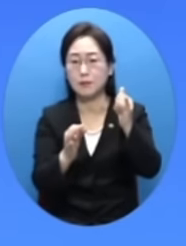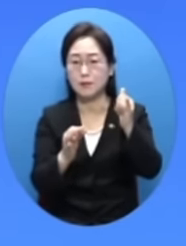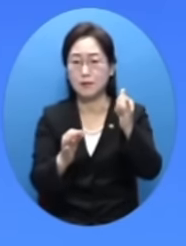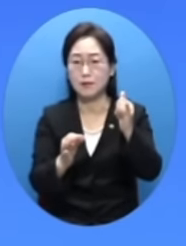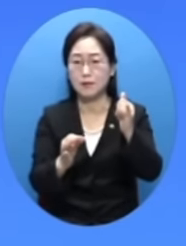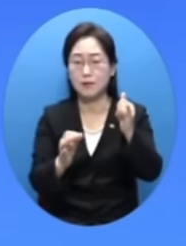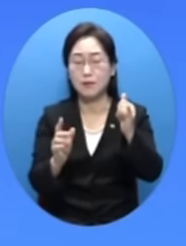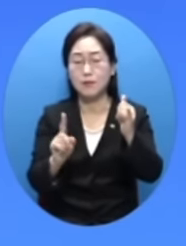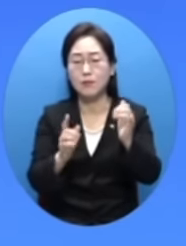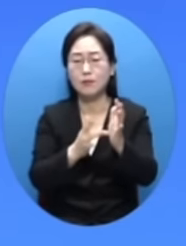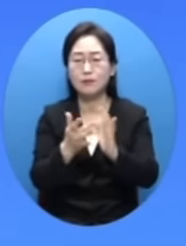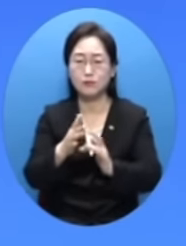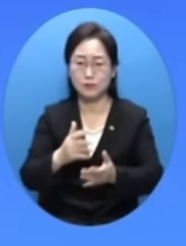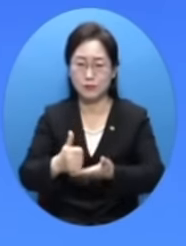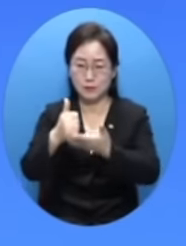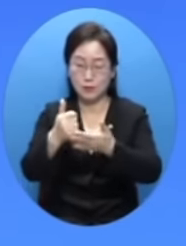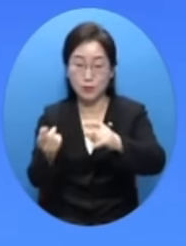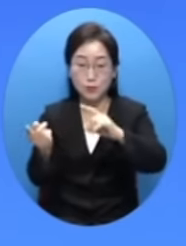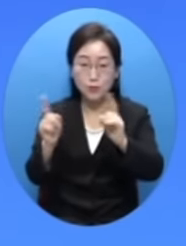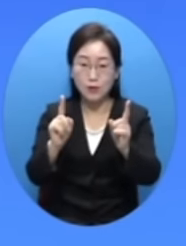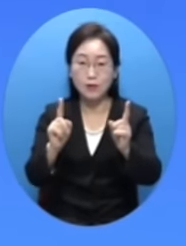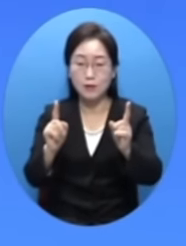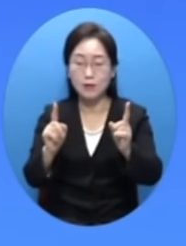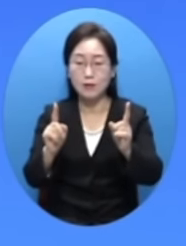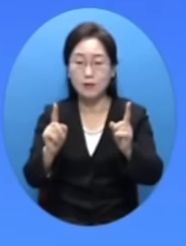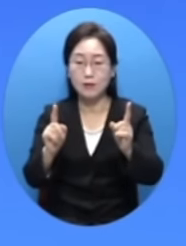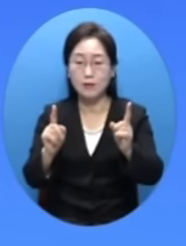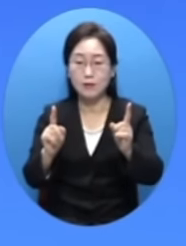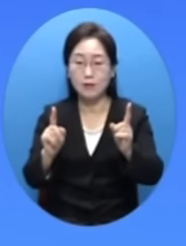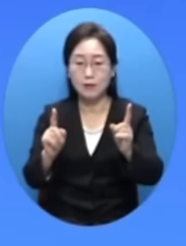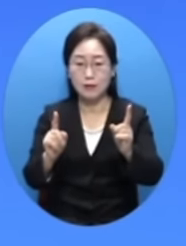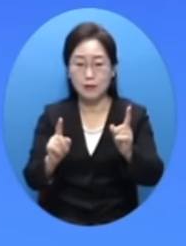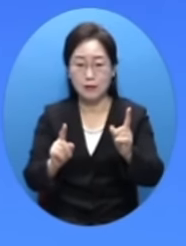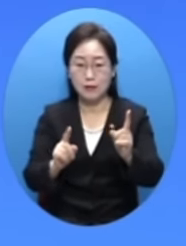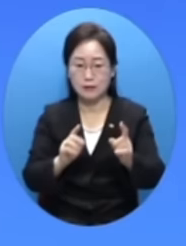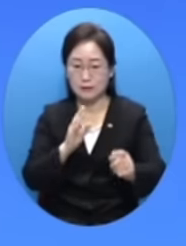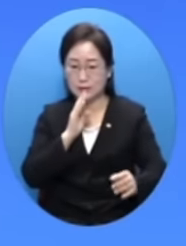예수님이 부활하셨다는 것을 사실이 아니라고